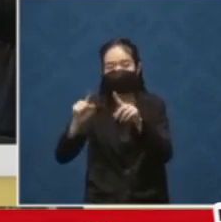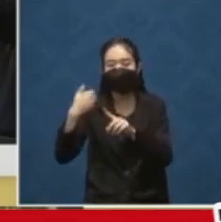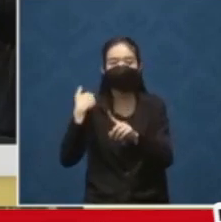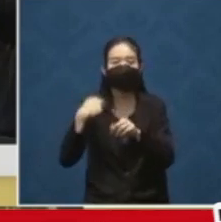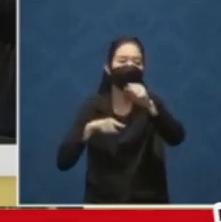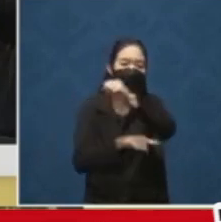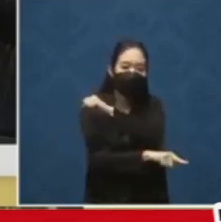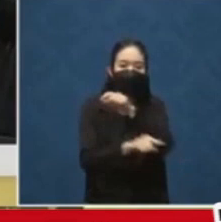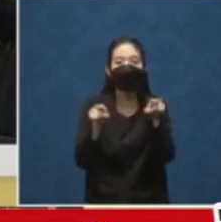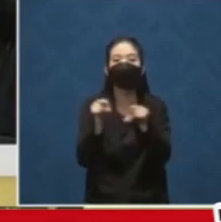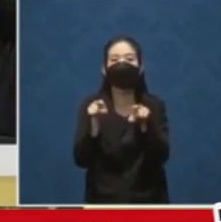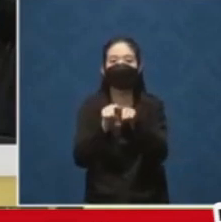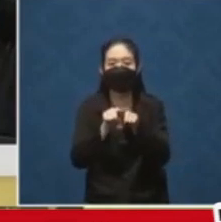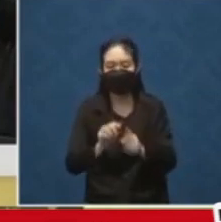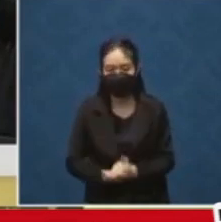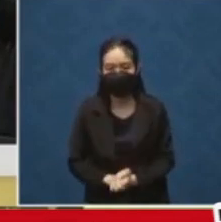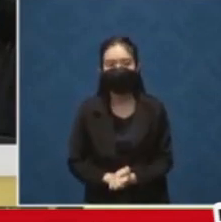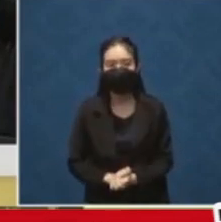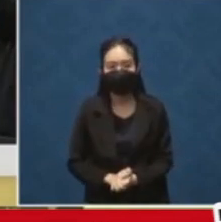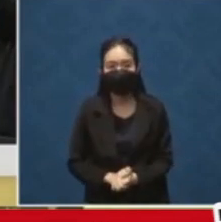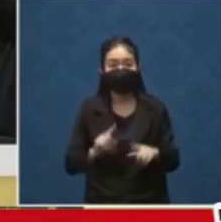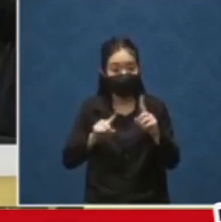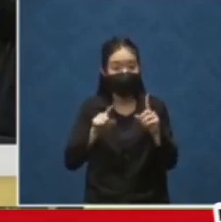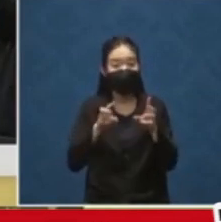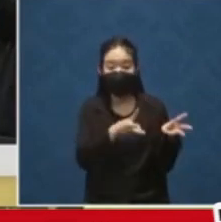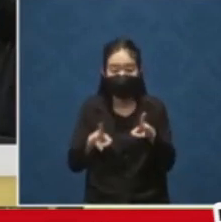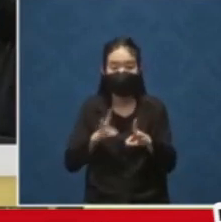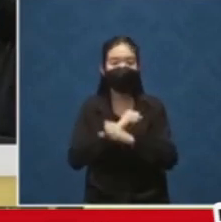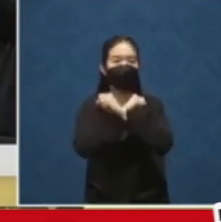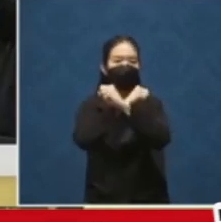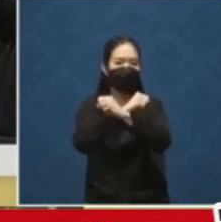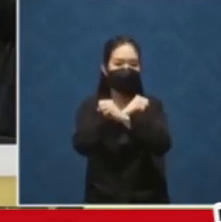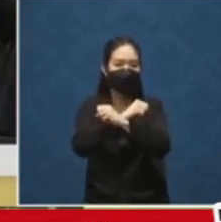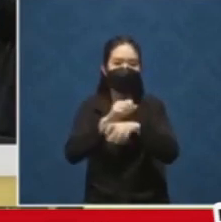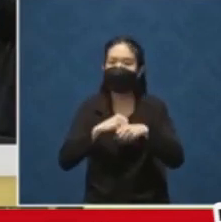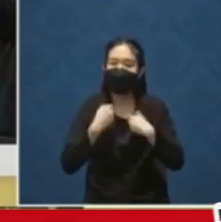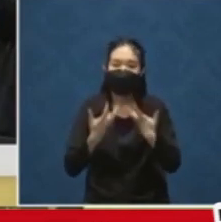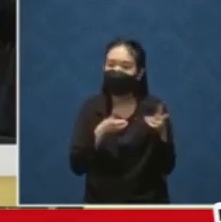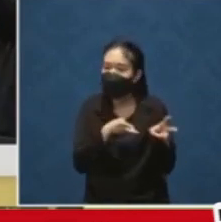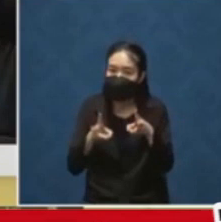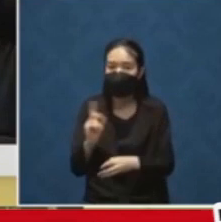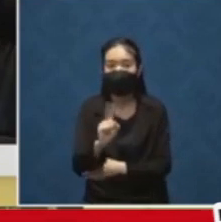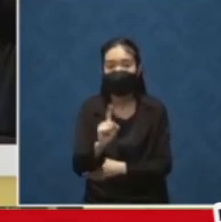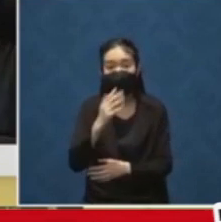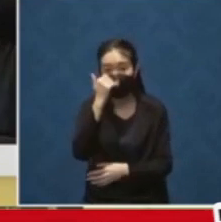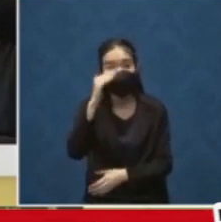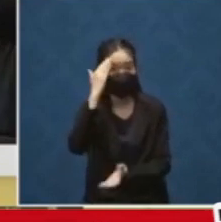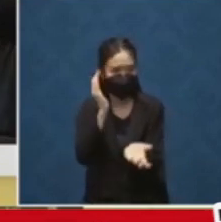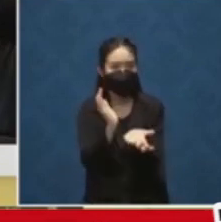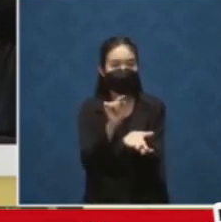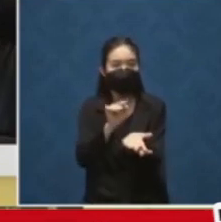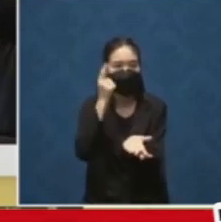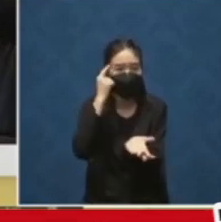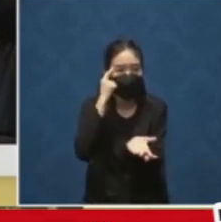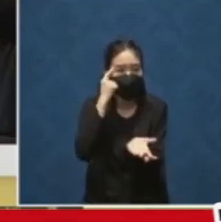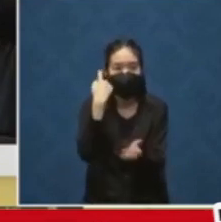ปัญหายิงเยอะผมเลยผ่านเธอเลยระว soybeans ทนงอยด้วยทีนี้ท่านพ่้การเรื่องการสอบตารวดวิธี